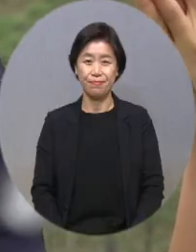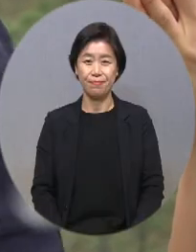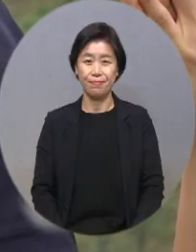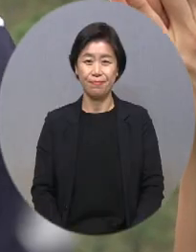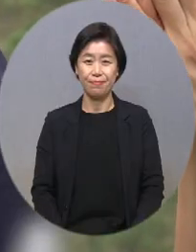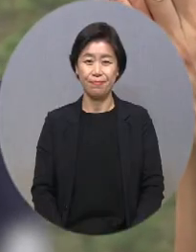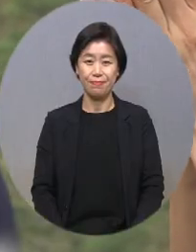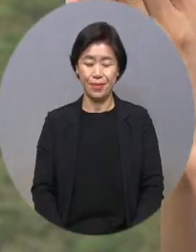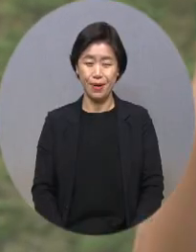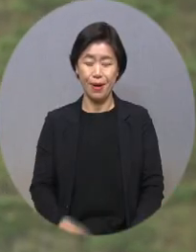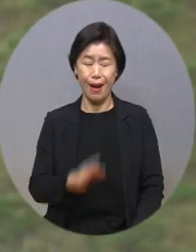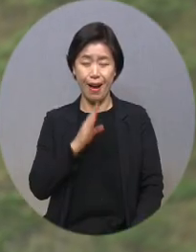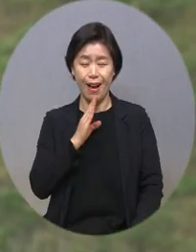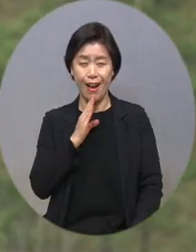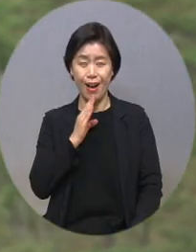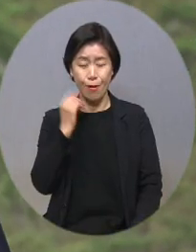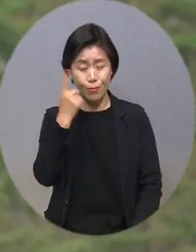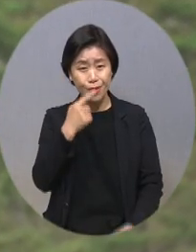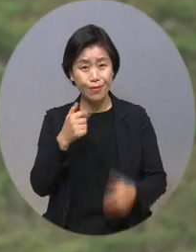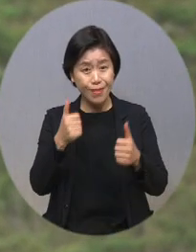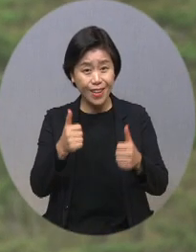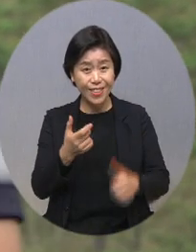너무 잘생겼어!